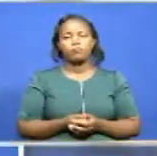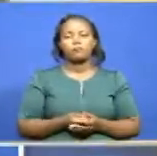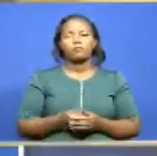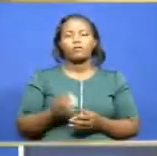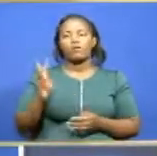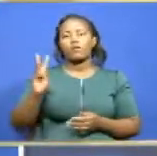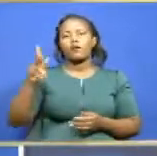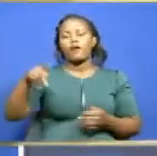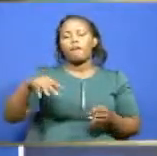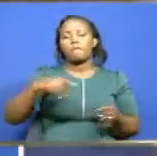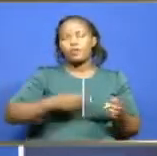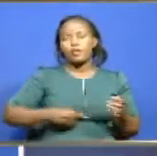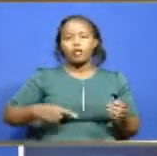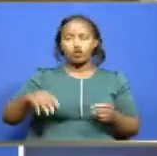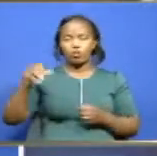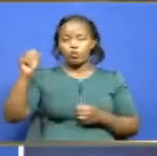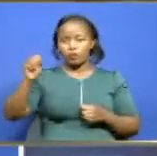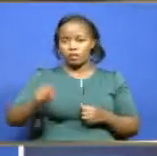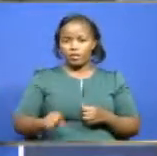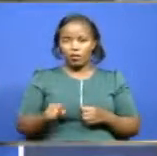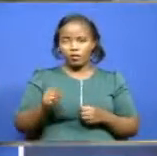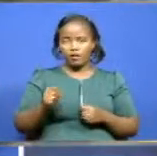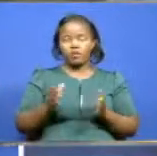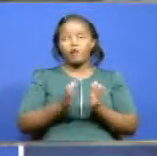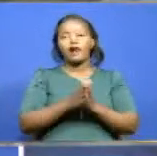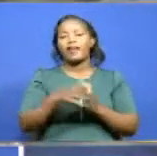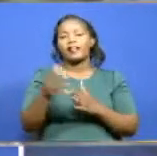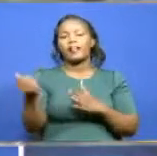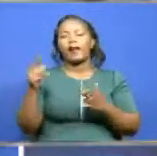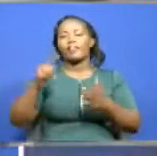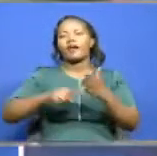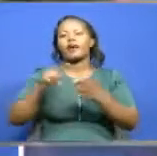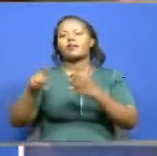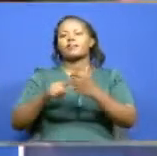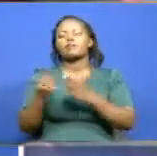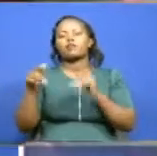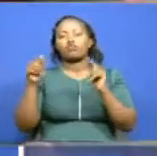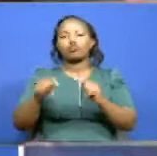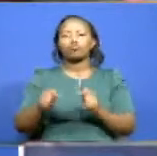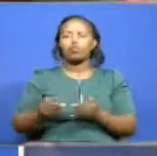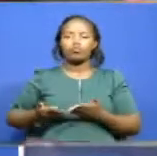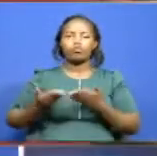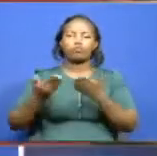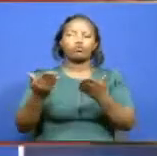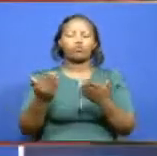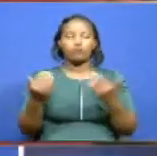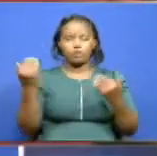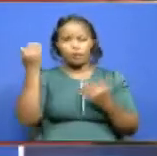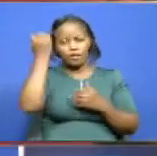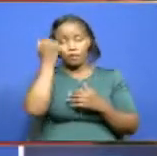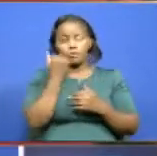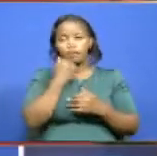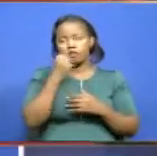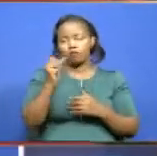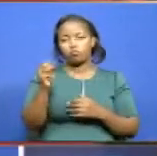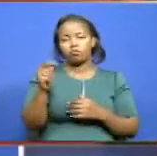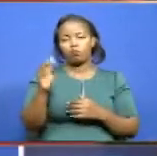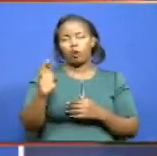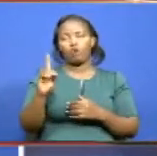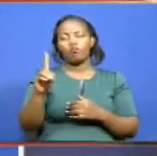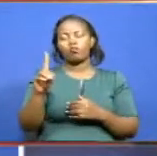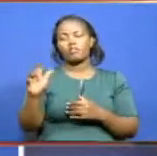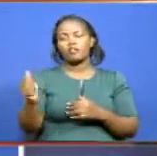Mbunge wa Gatundu Kusini Moses Kuria na washtakiwa wenzake walifikishwa mbele ya hakimu mkuu Stella Adambo